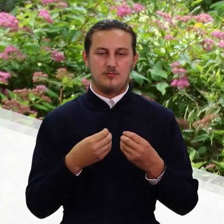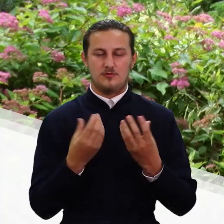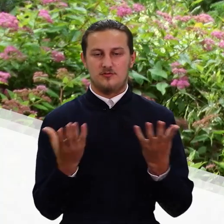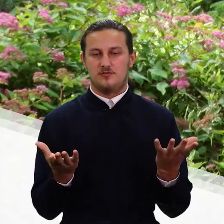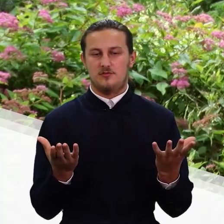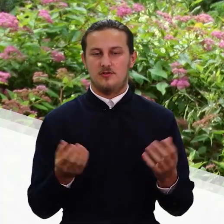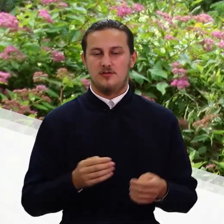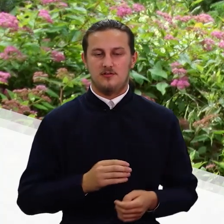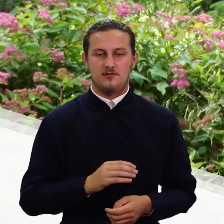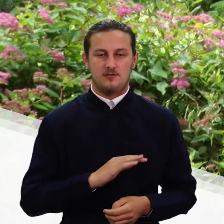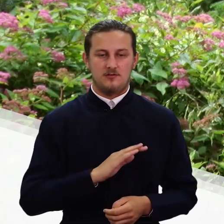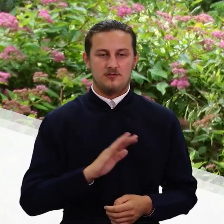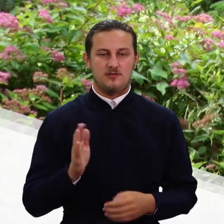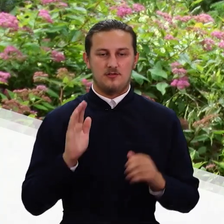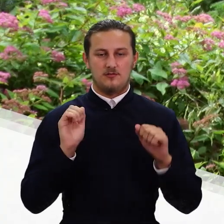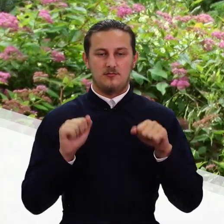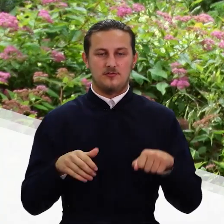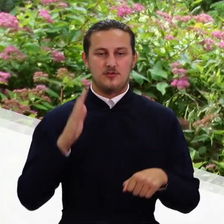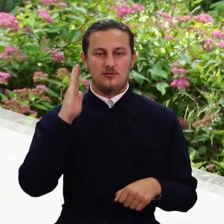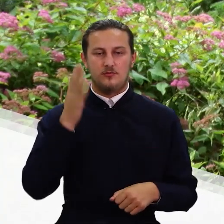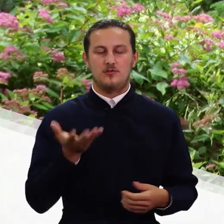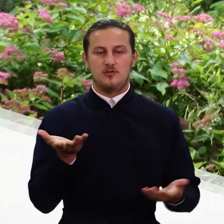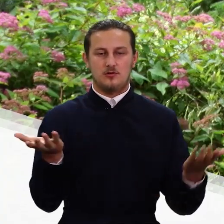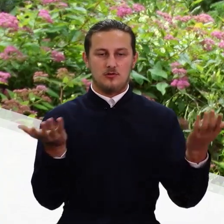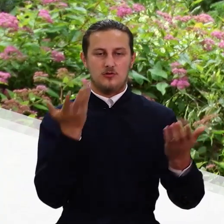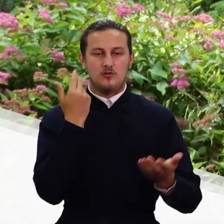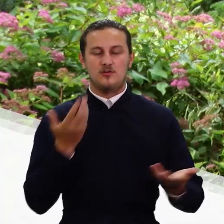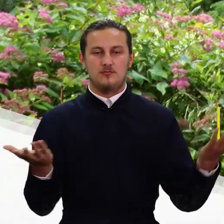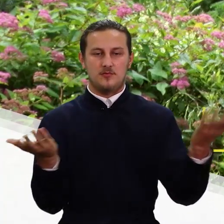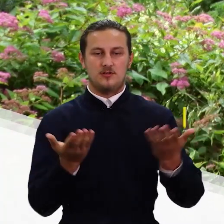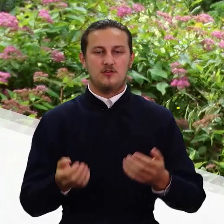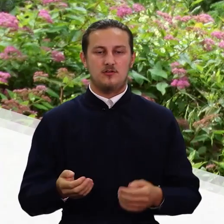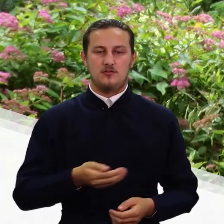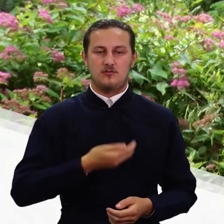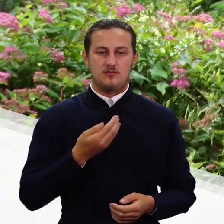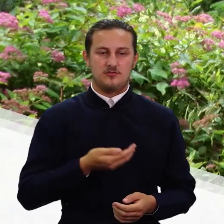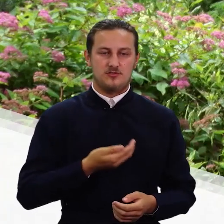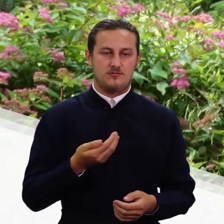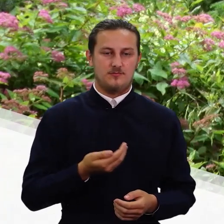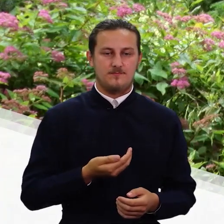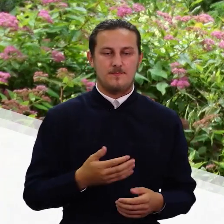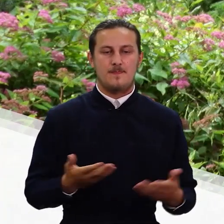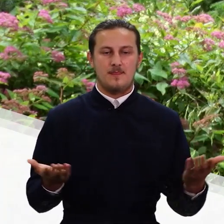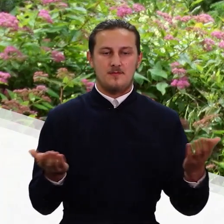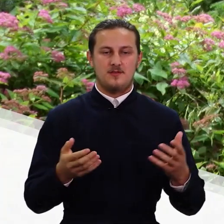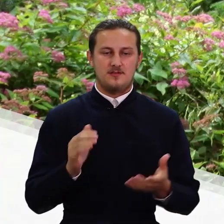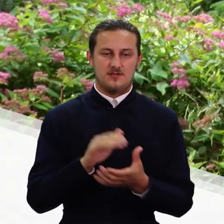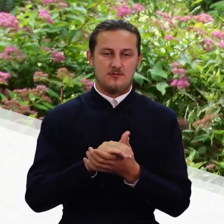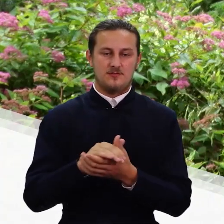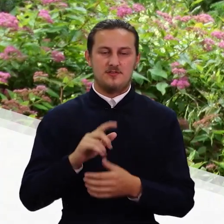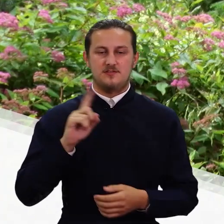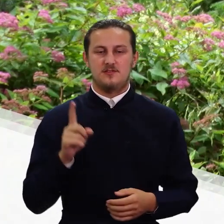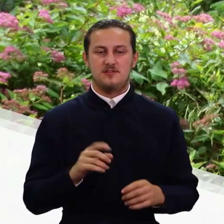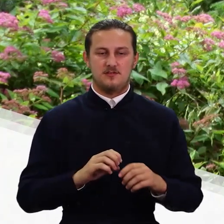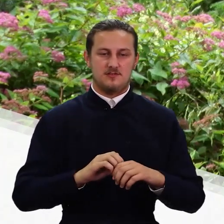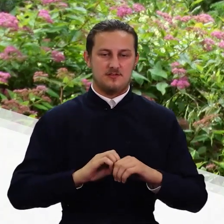хочу. Так буває, це один із парадоксів церковного простору, що ми знайомимося з святими